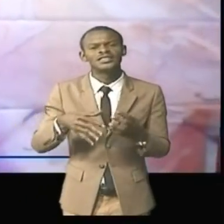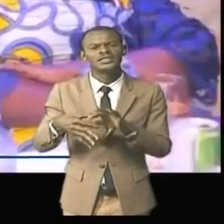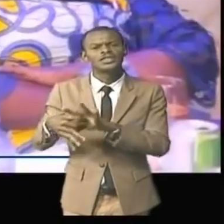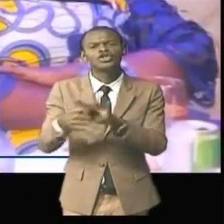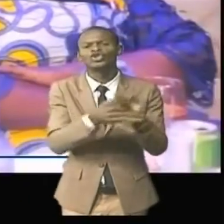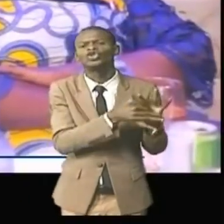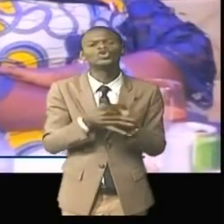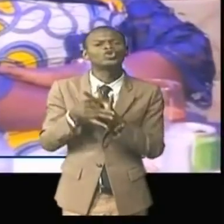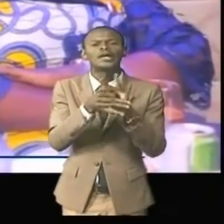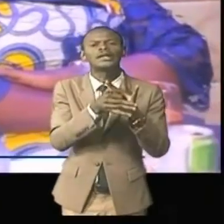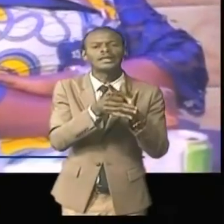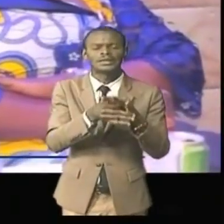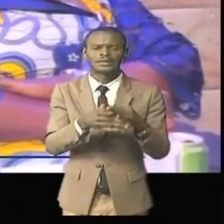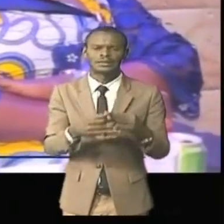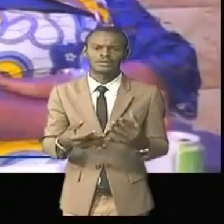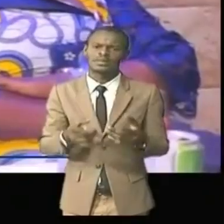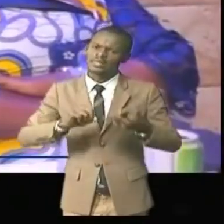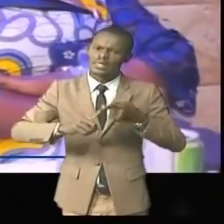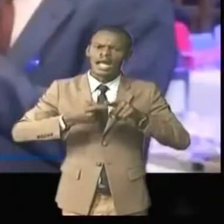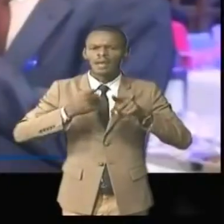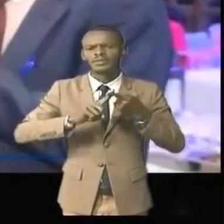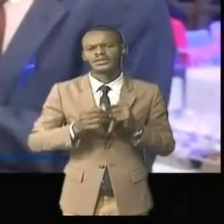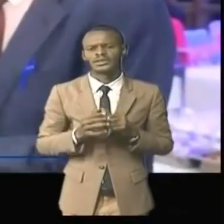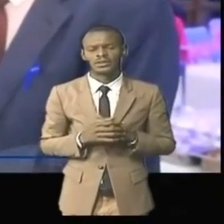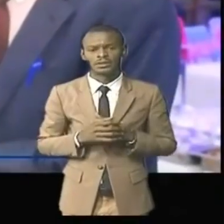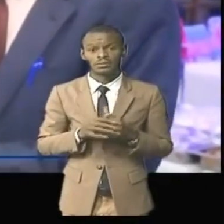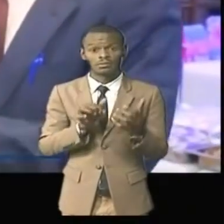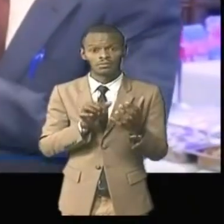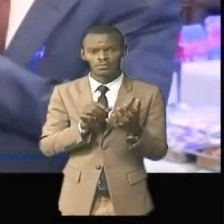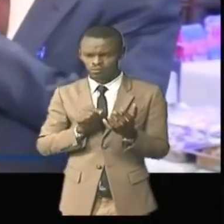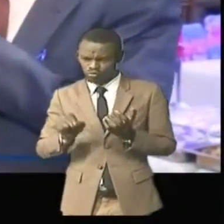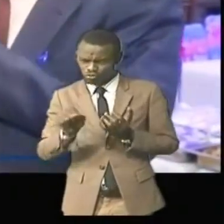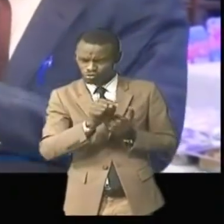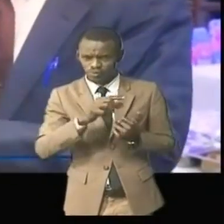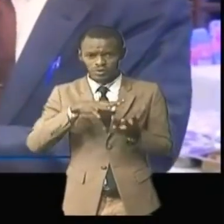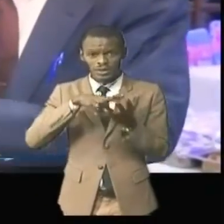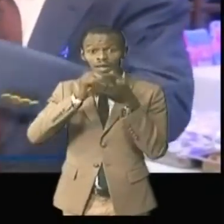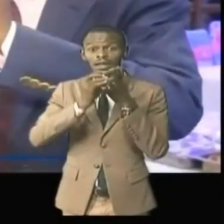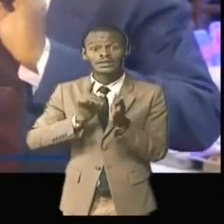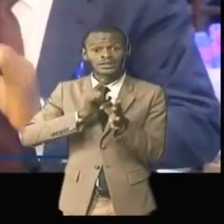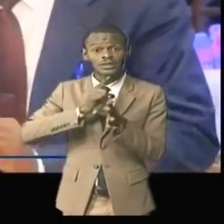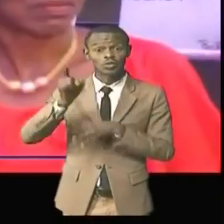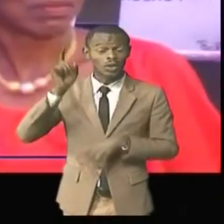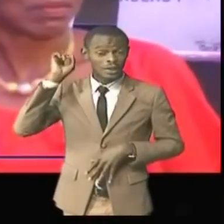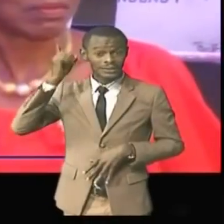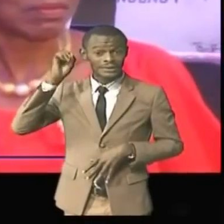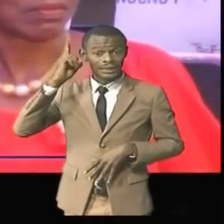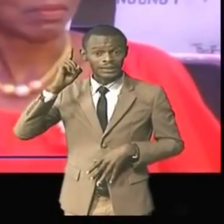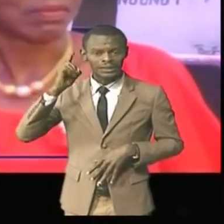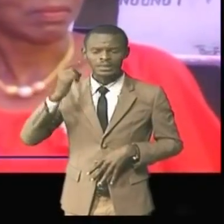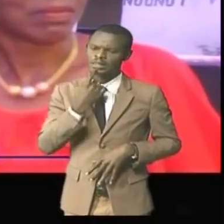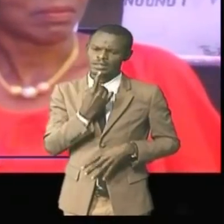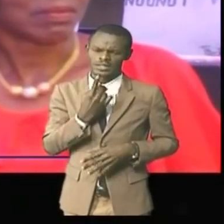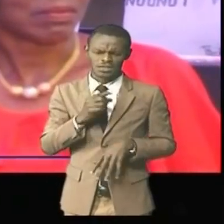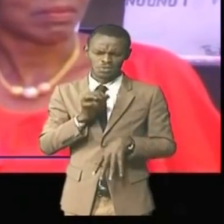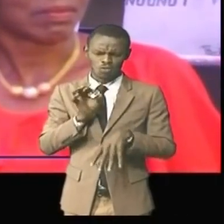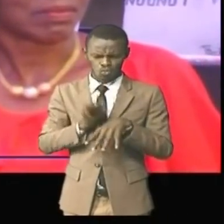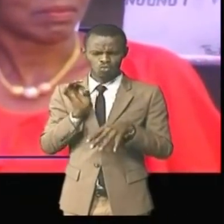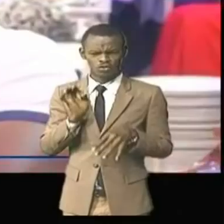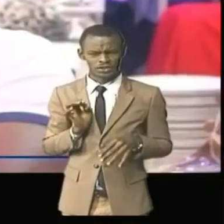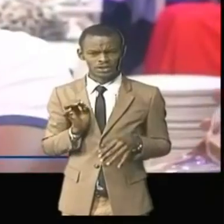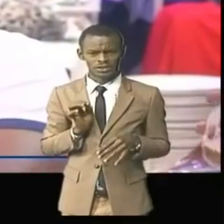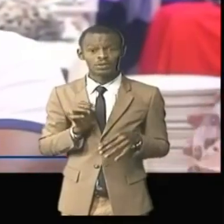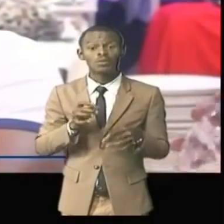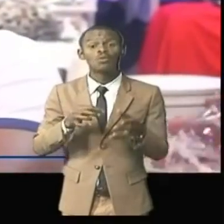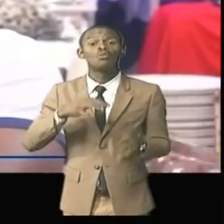d'amitié. Pour ces anciens et nouveaux étudiants en droit de l'Université de Kinshasa, c'est donc une meilleure occasion bien trouvée, non